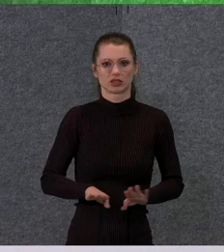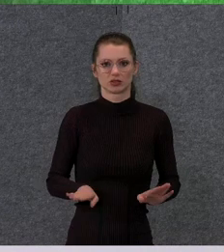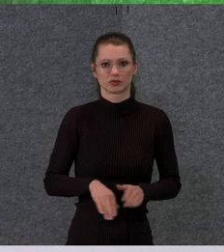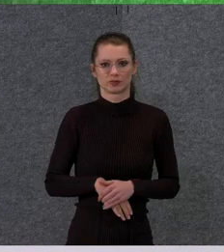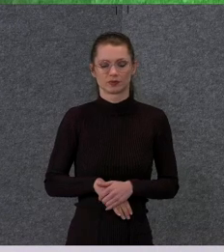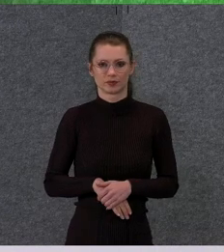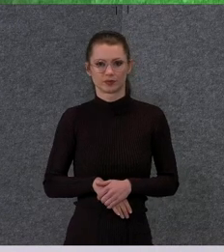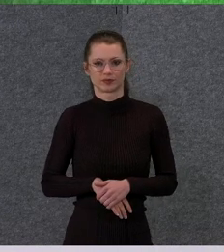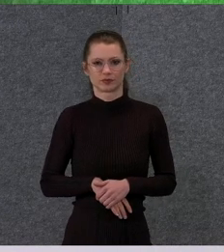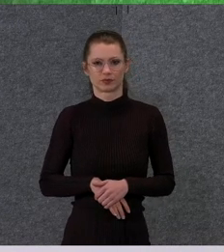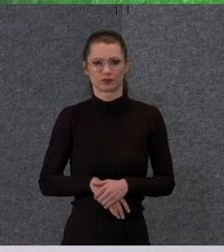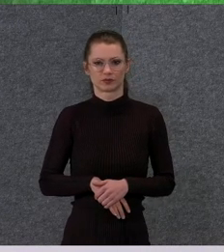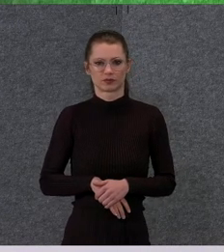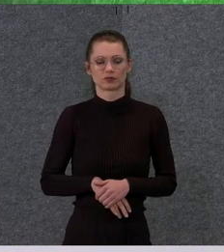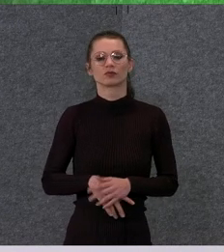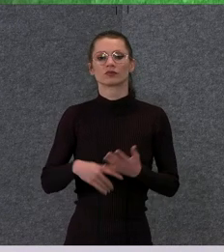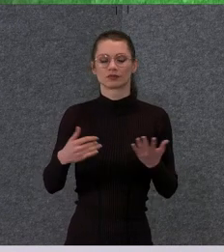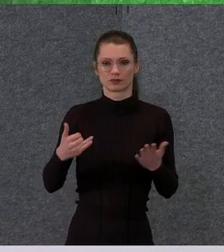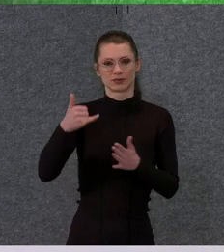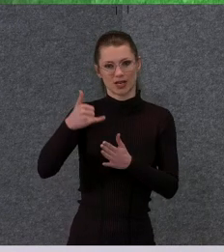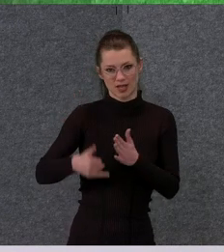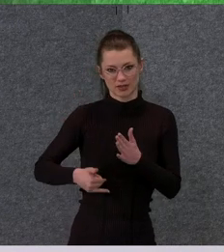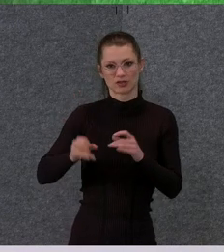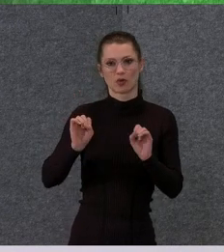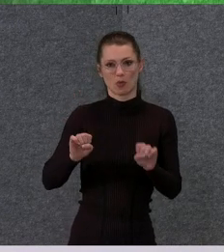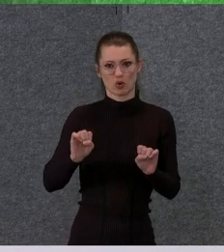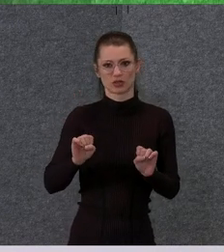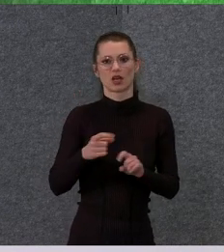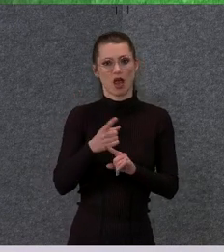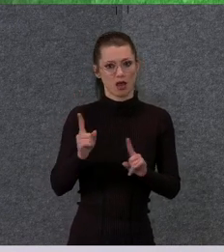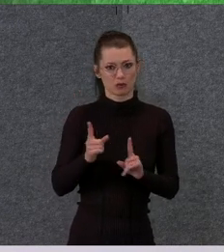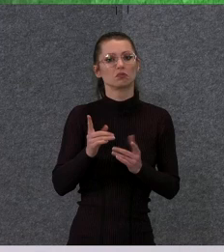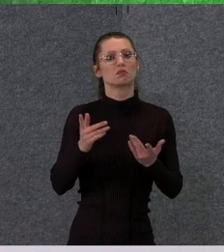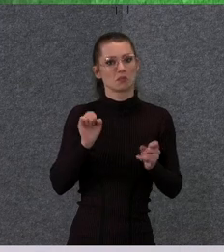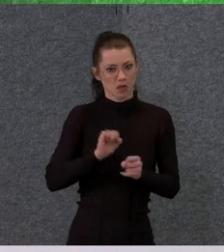Hier noch die letzte Möglichkeit für euch.